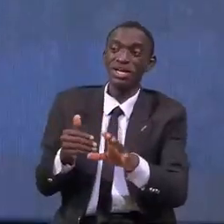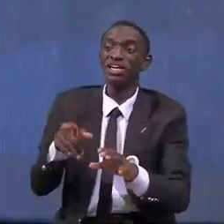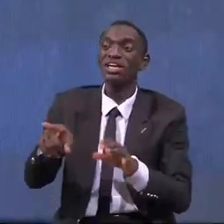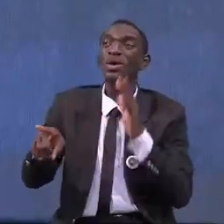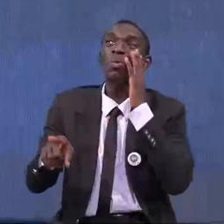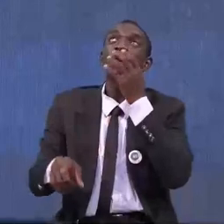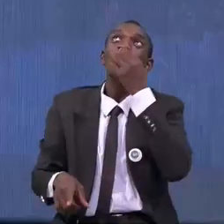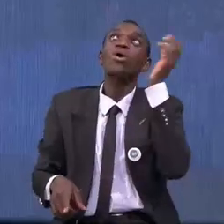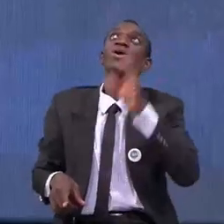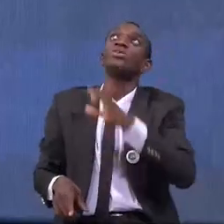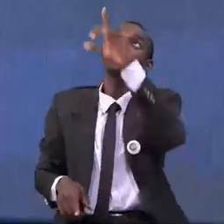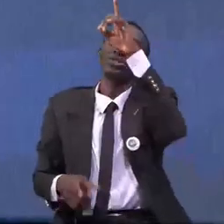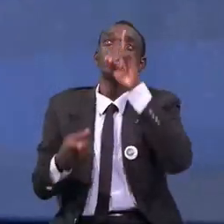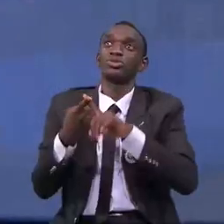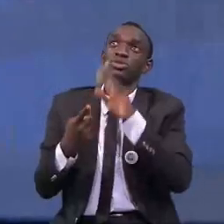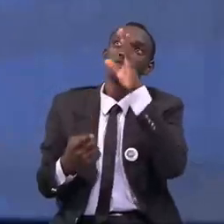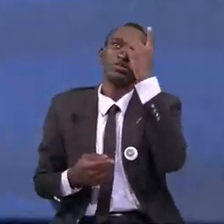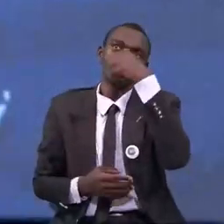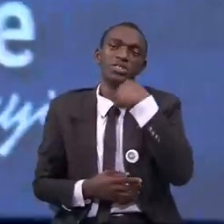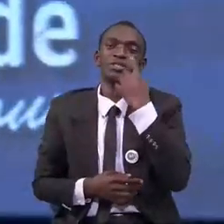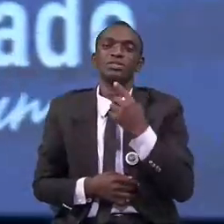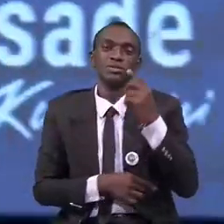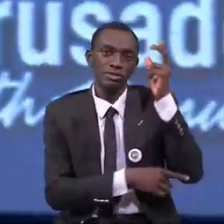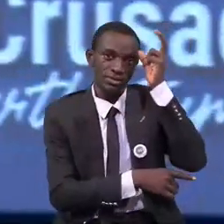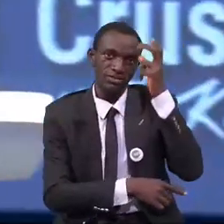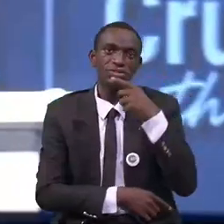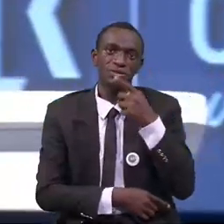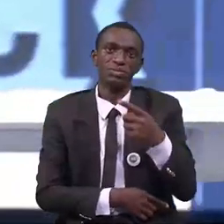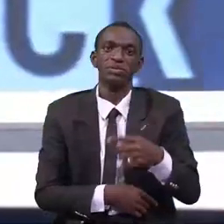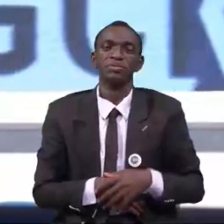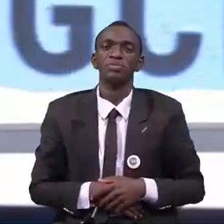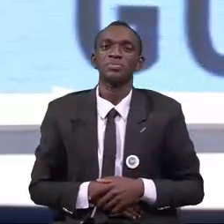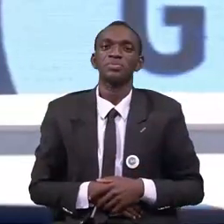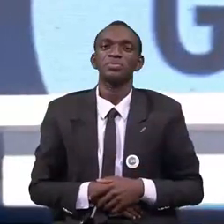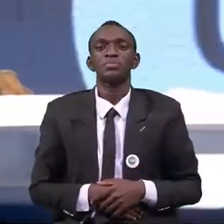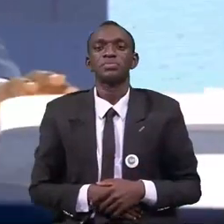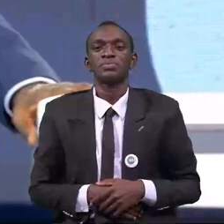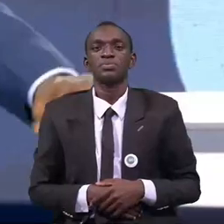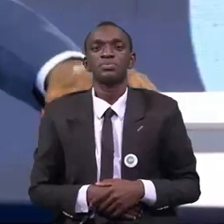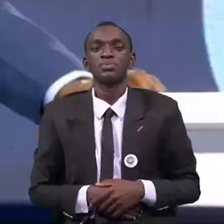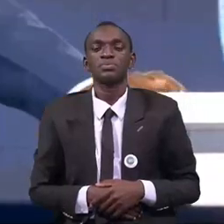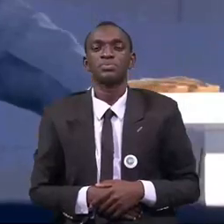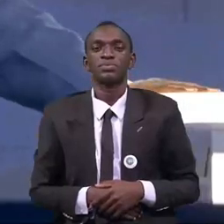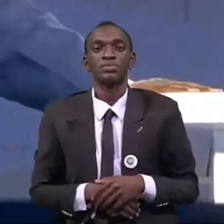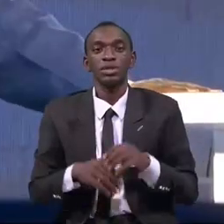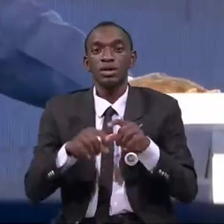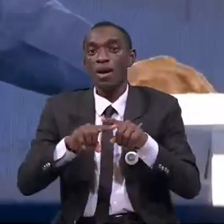mais étant ta main touche à ses os et à sa chair je suis sûr qu'il te maudit en